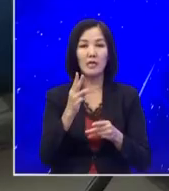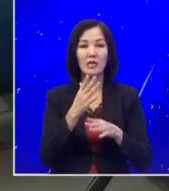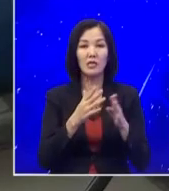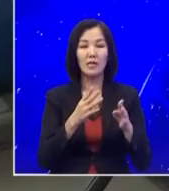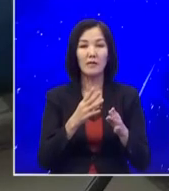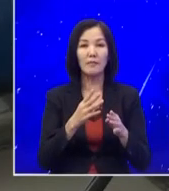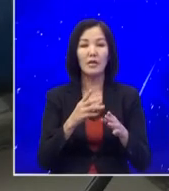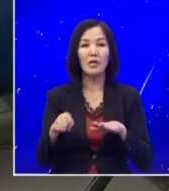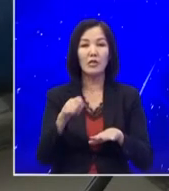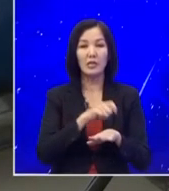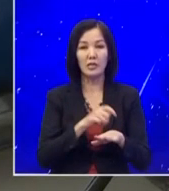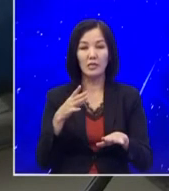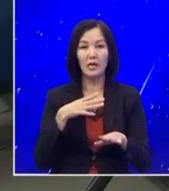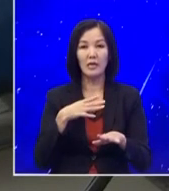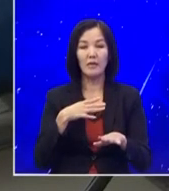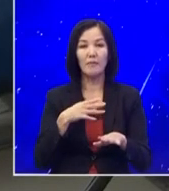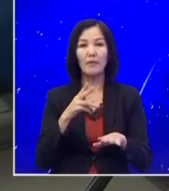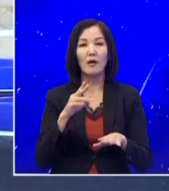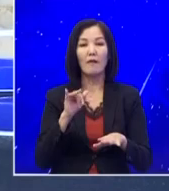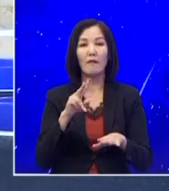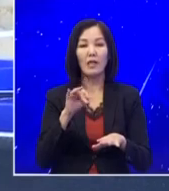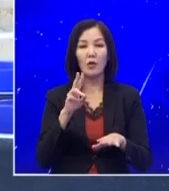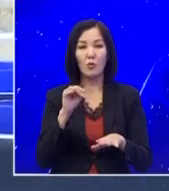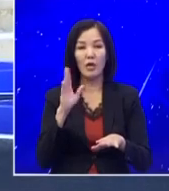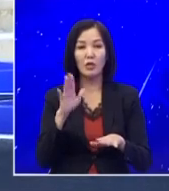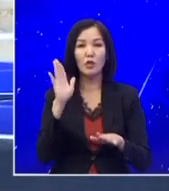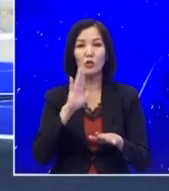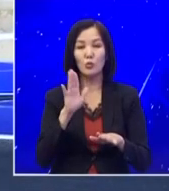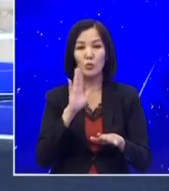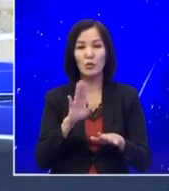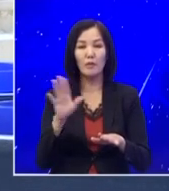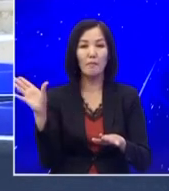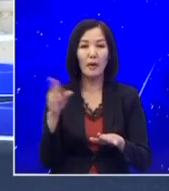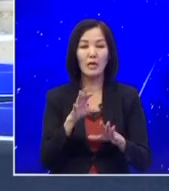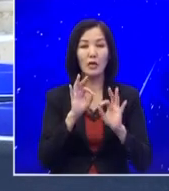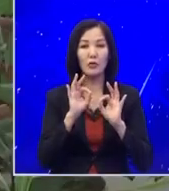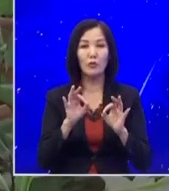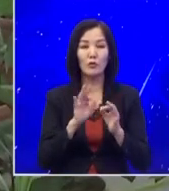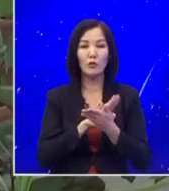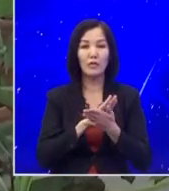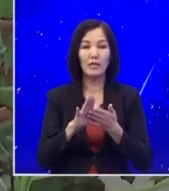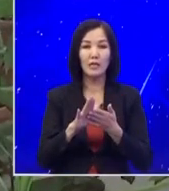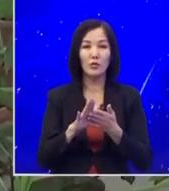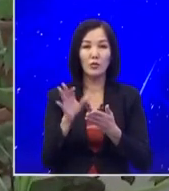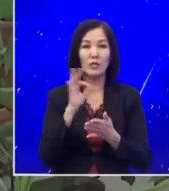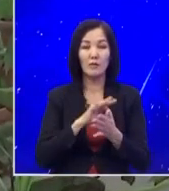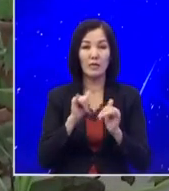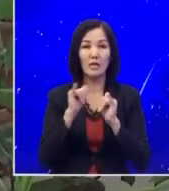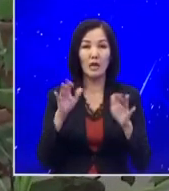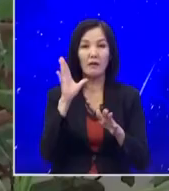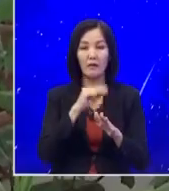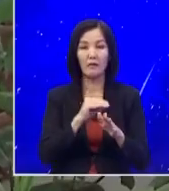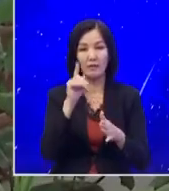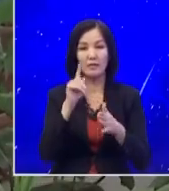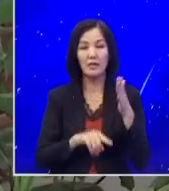шаршы шақырымды құрайды. Мамандар флокулянтты сұйылту жүйесі енгізілген кезде су тазарту тиімділігі едәуір артады деген